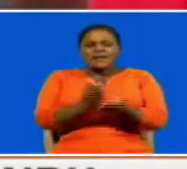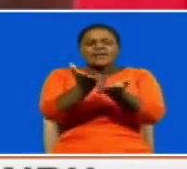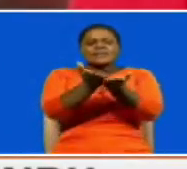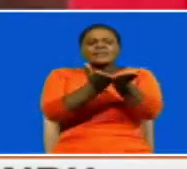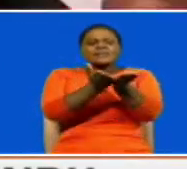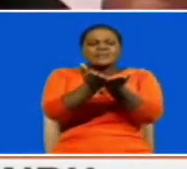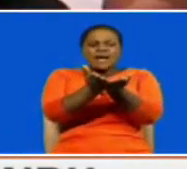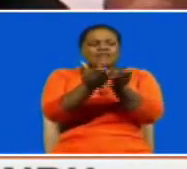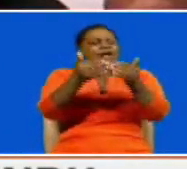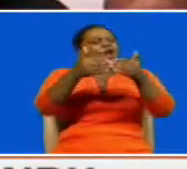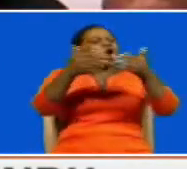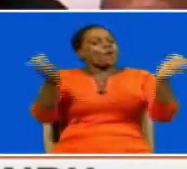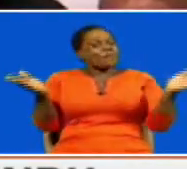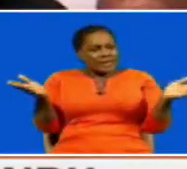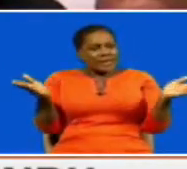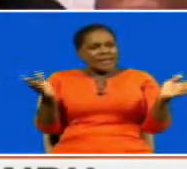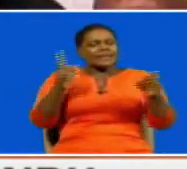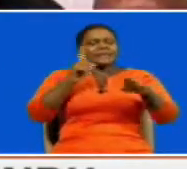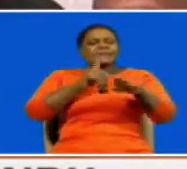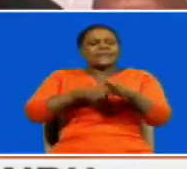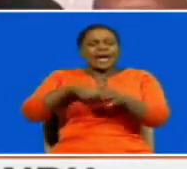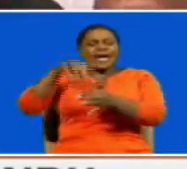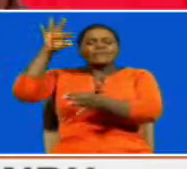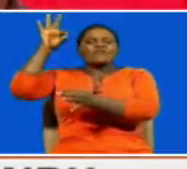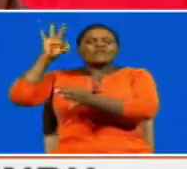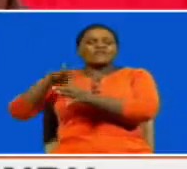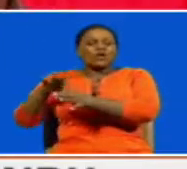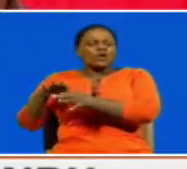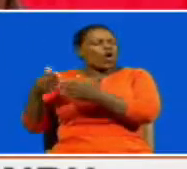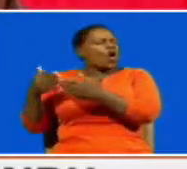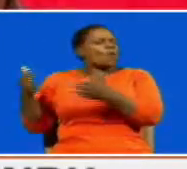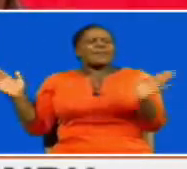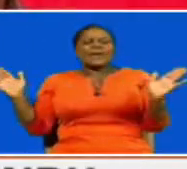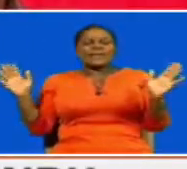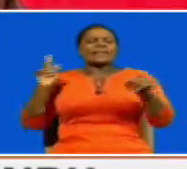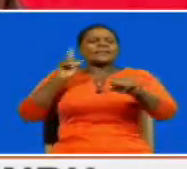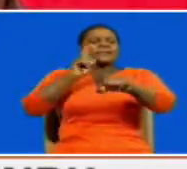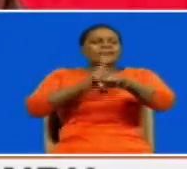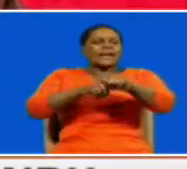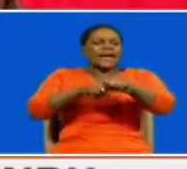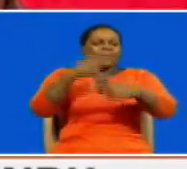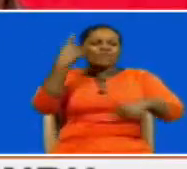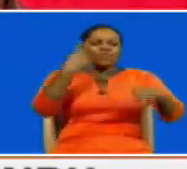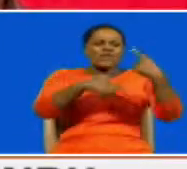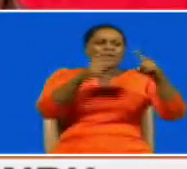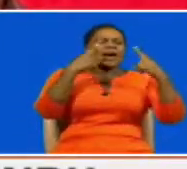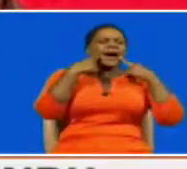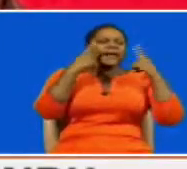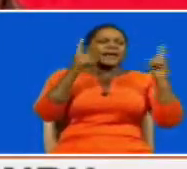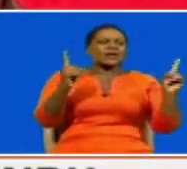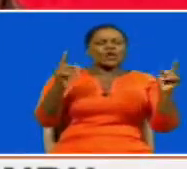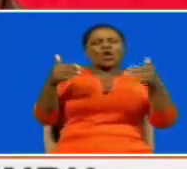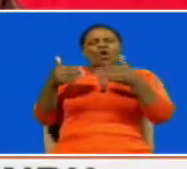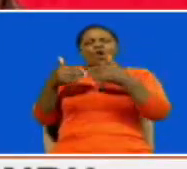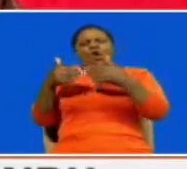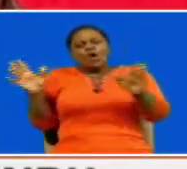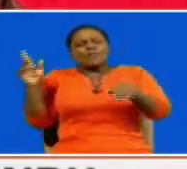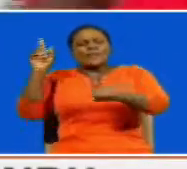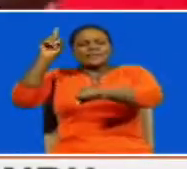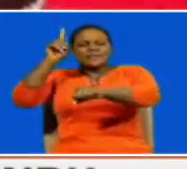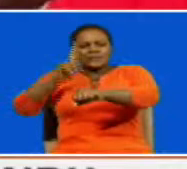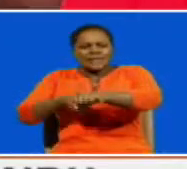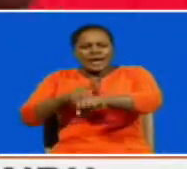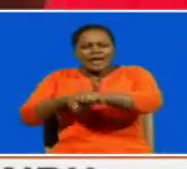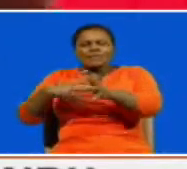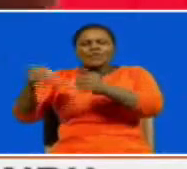Saba ilikuwa wazi wakati tulienda kwa polling station. Ilikuwa wazi wakati yule alishinda alitangazwa. Ikawa wazi